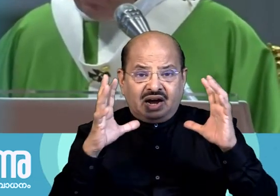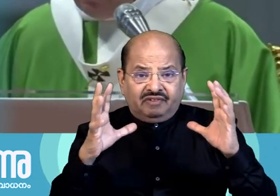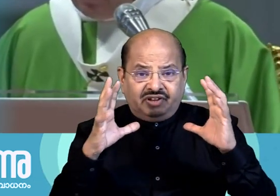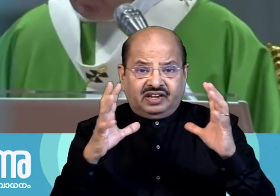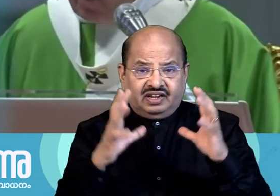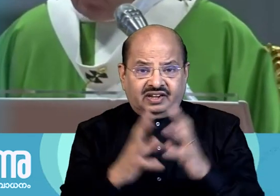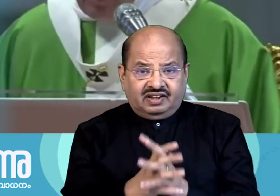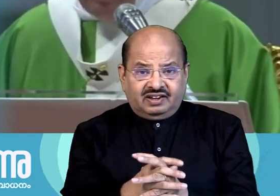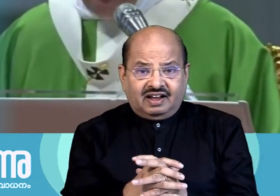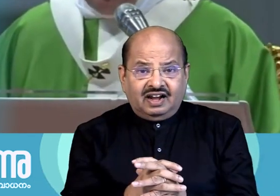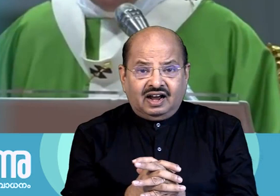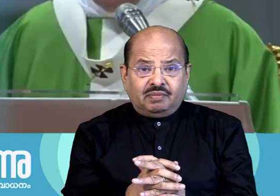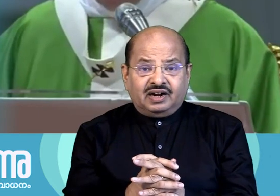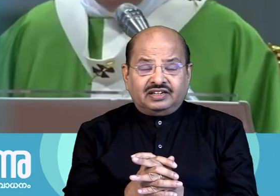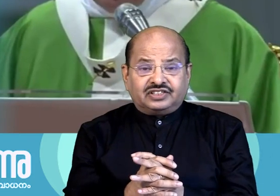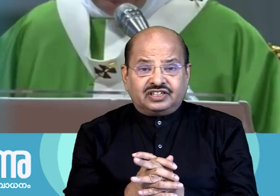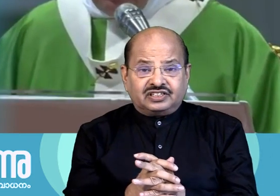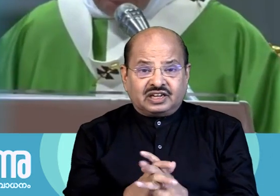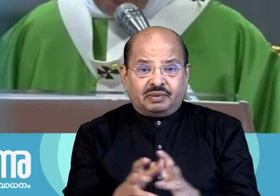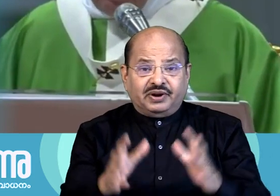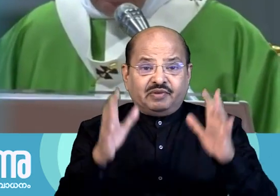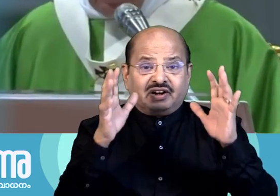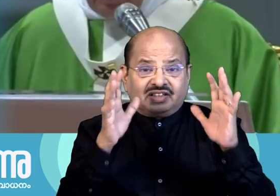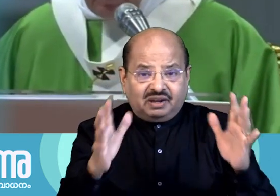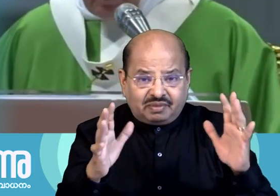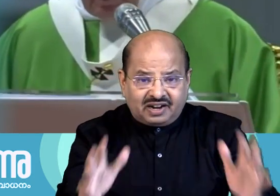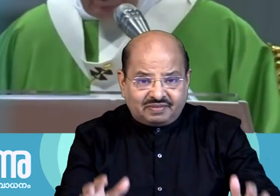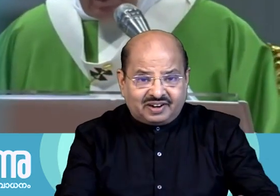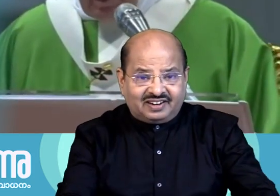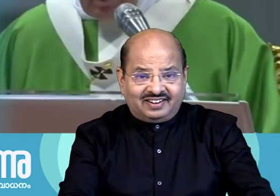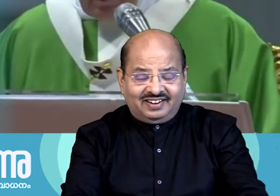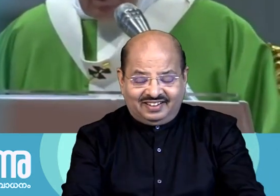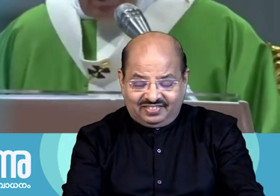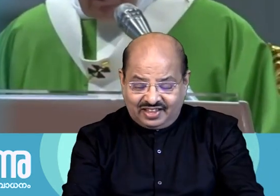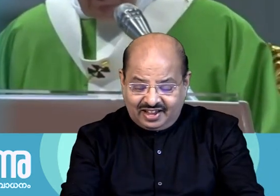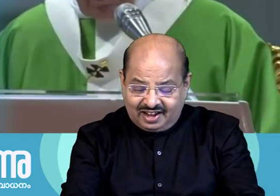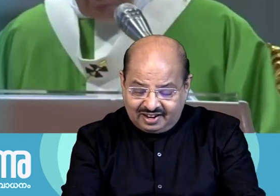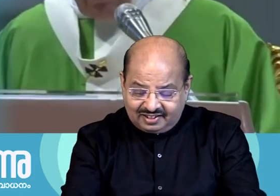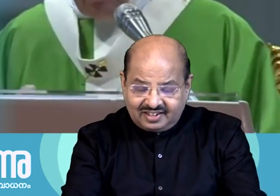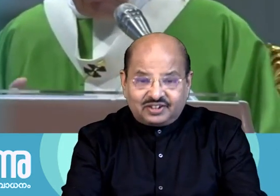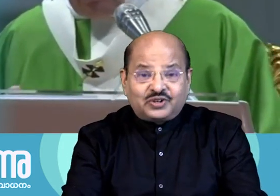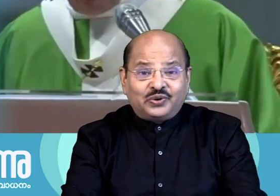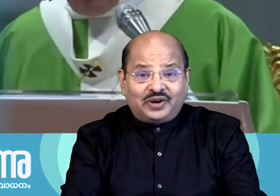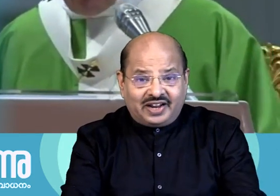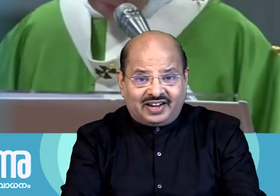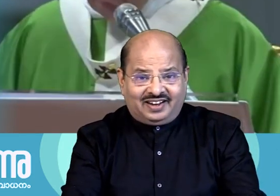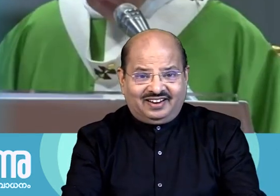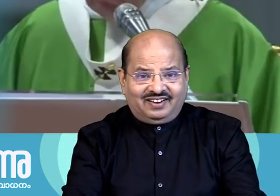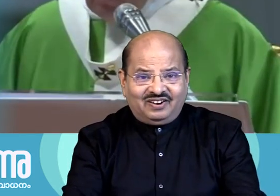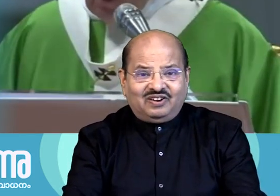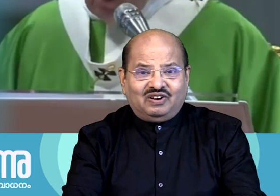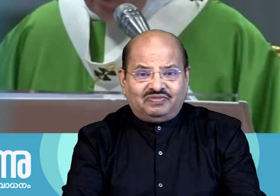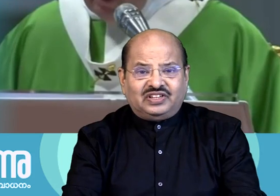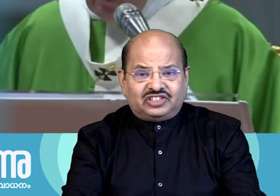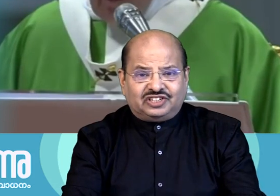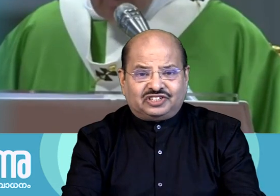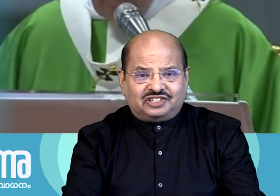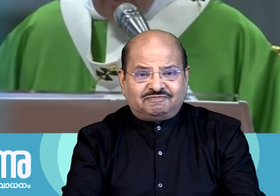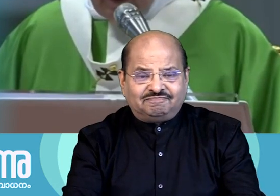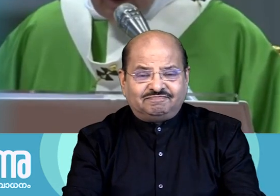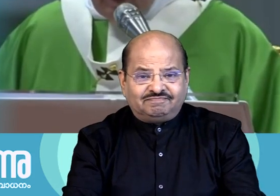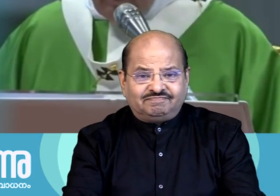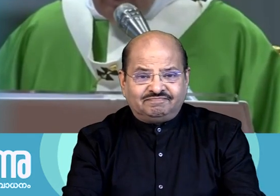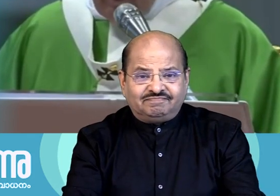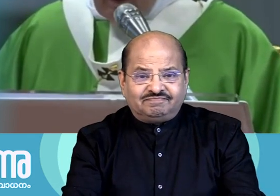സഭയുടെ ഭാവി അല്ല, മറിച്ച് സഭയുടെ വർത്തമാനമാണ്. They are the today of the